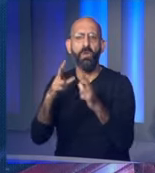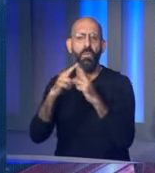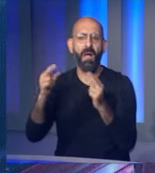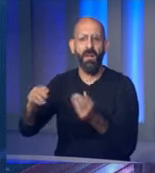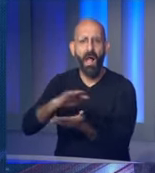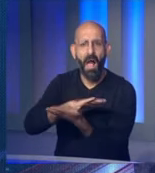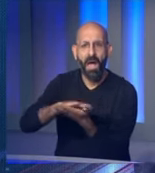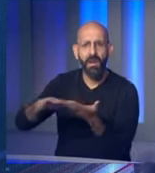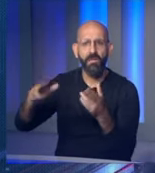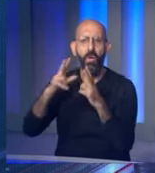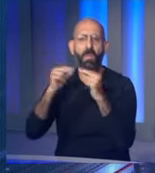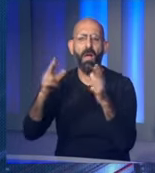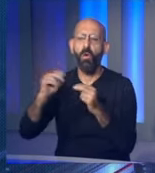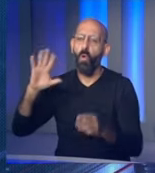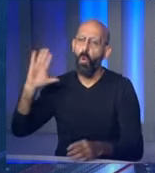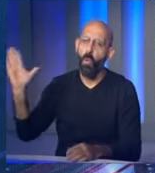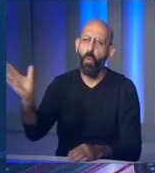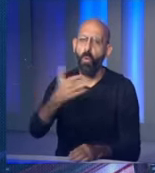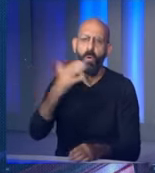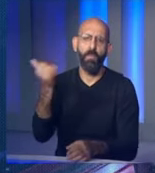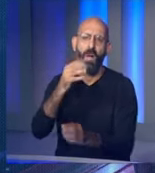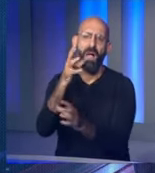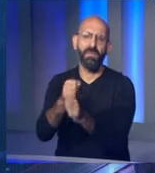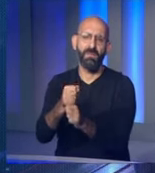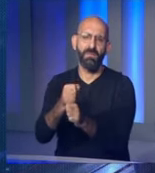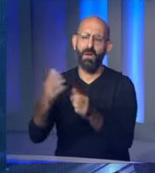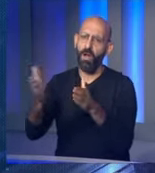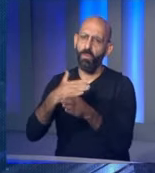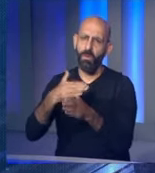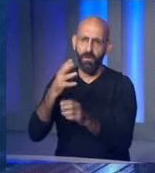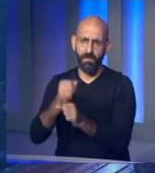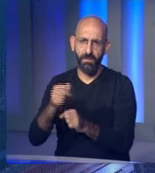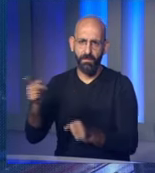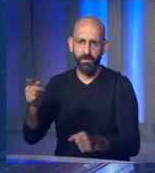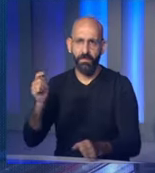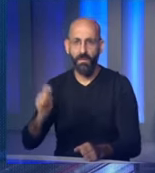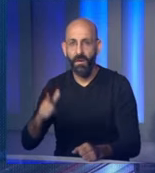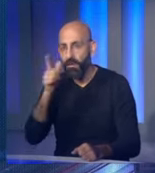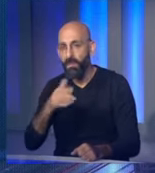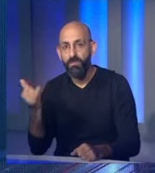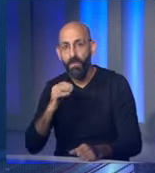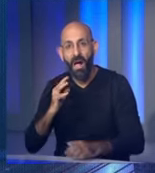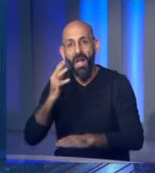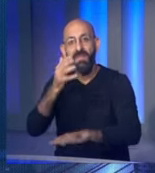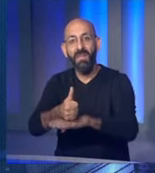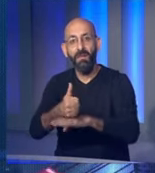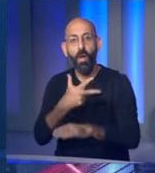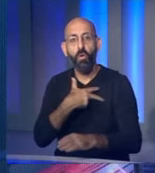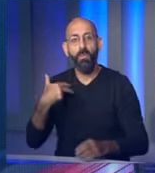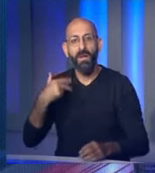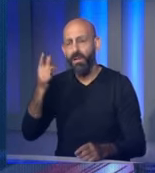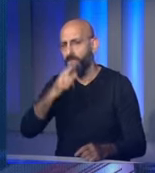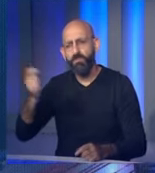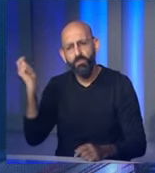والعدوان على لبنان وحفظ السياده اللبنانيه على الاراضي اللبنانيه كافه وكل ما يحقق هذا الهدف له الاولويه واشار الى ان